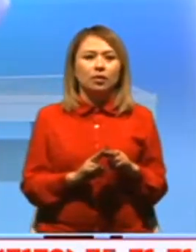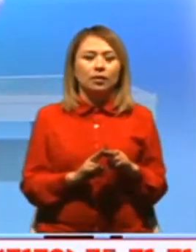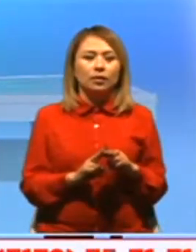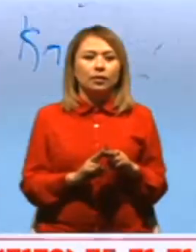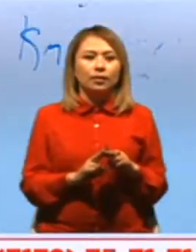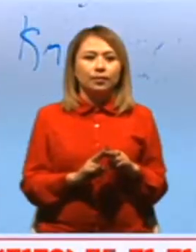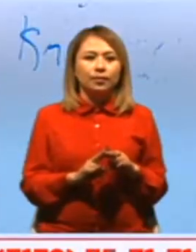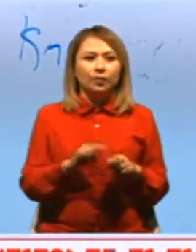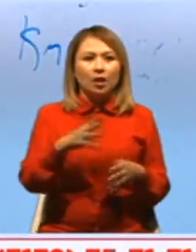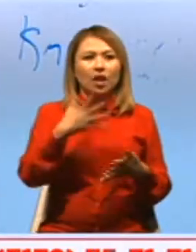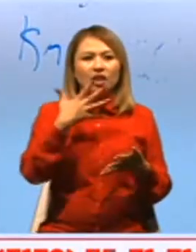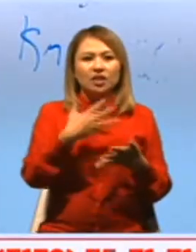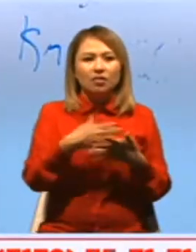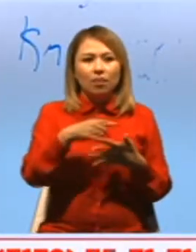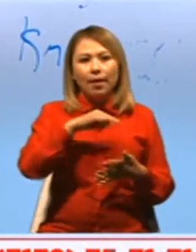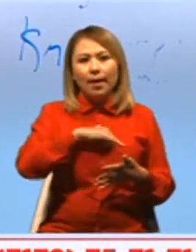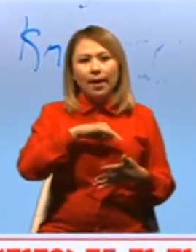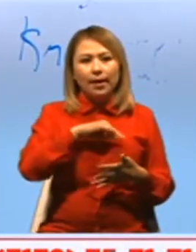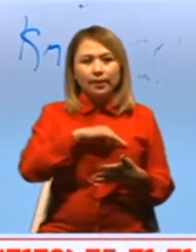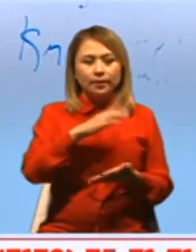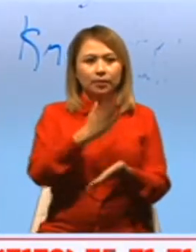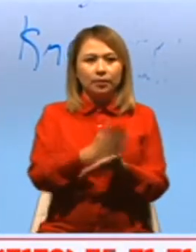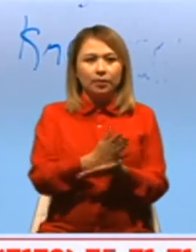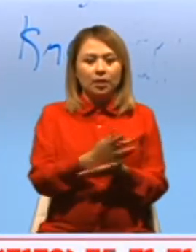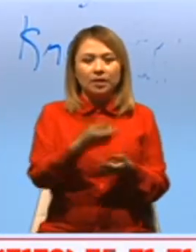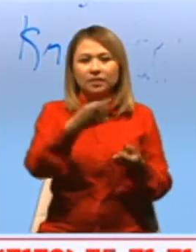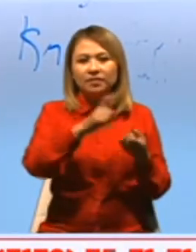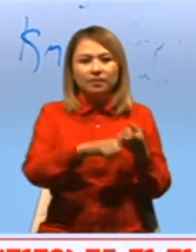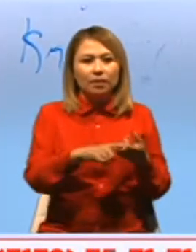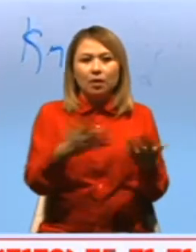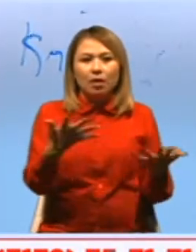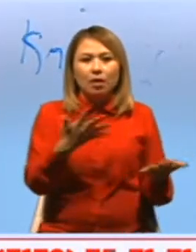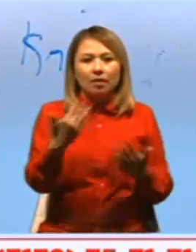ісінудің өзінің характерлары бар. Қай ісінуге байланысты, өйткені